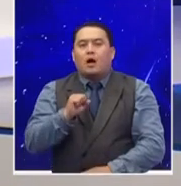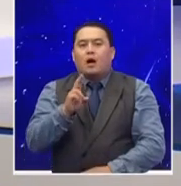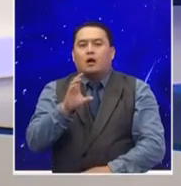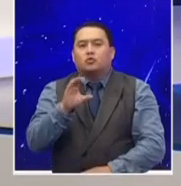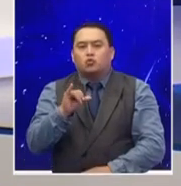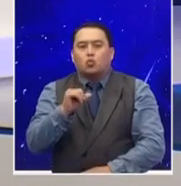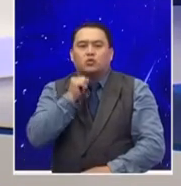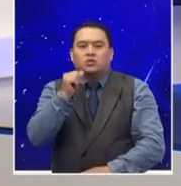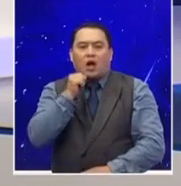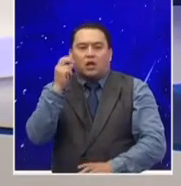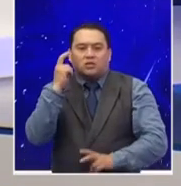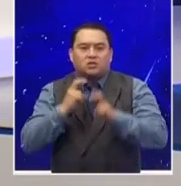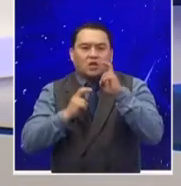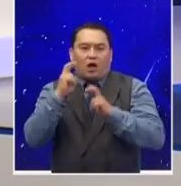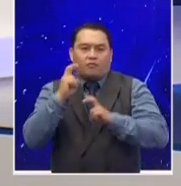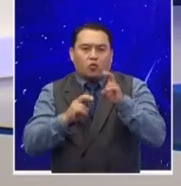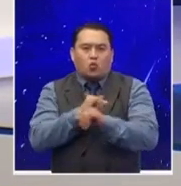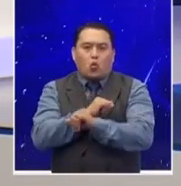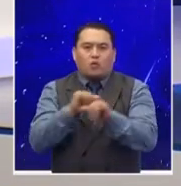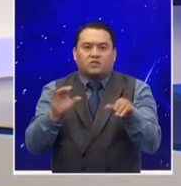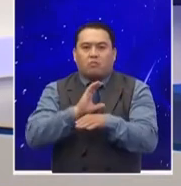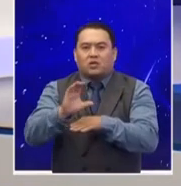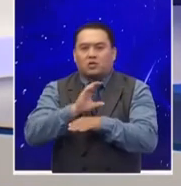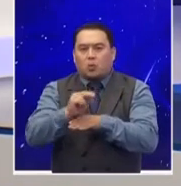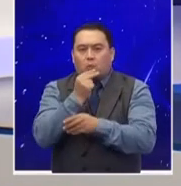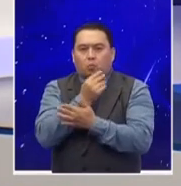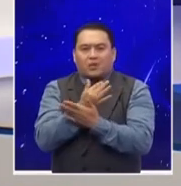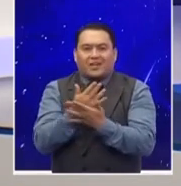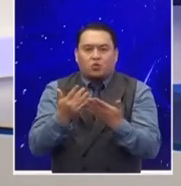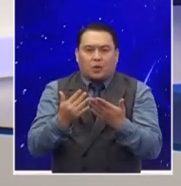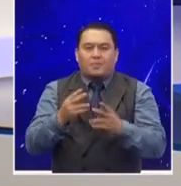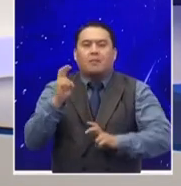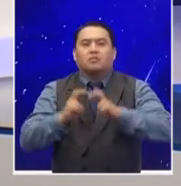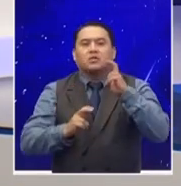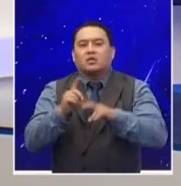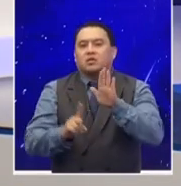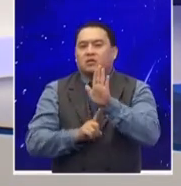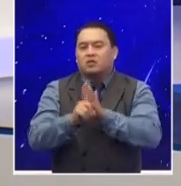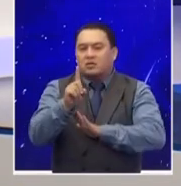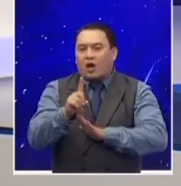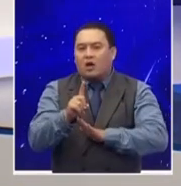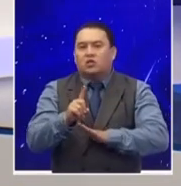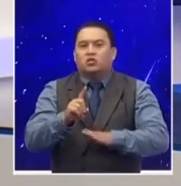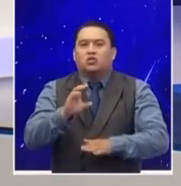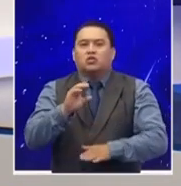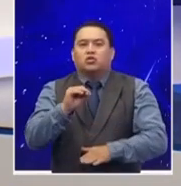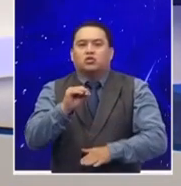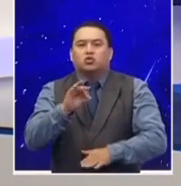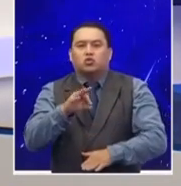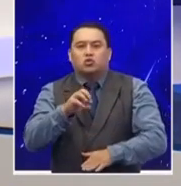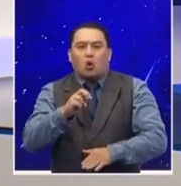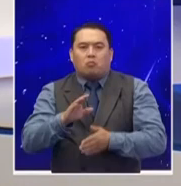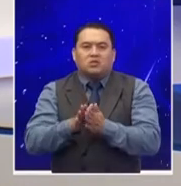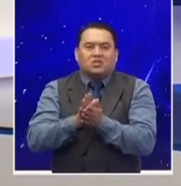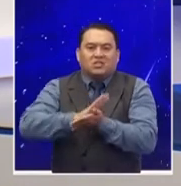Аксузский сахарный завод расширяет спектр производимой продукции. Предприятие запустило линию жамопрессового отделения